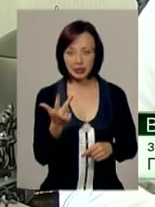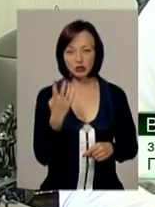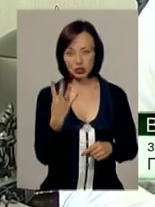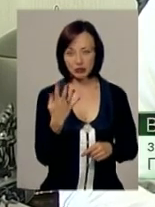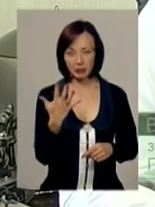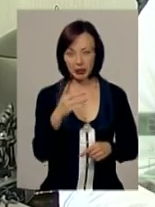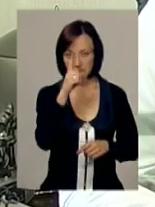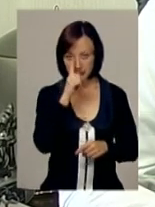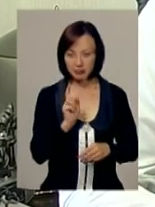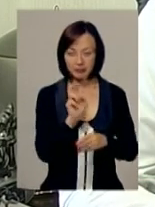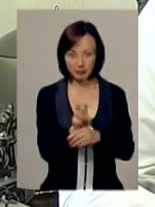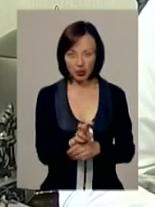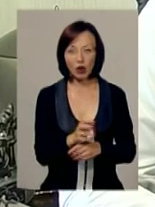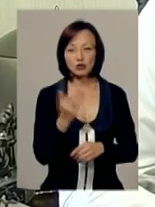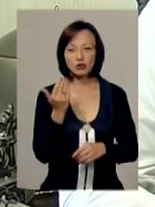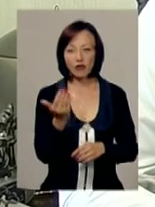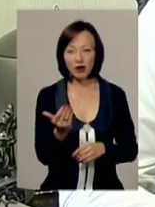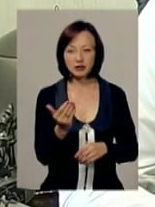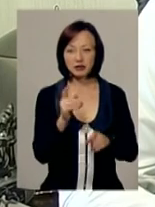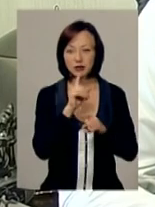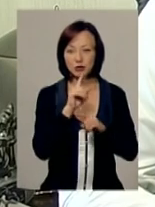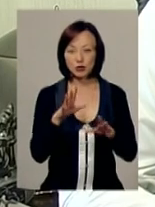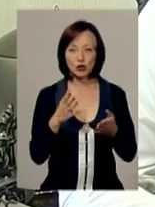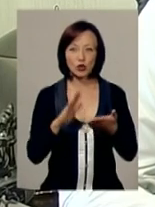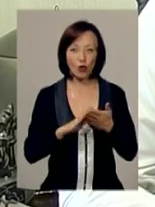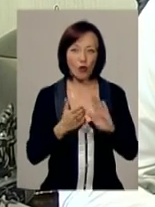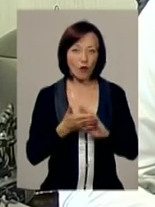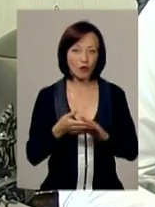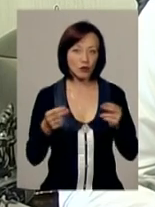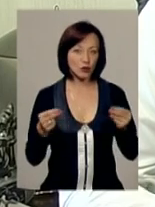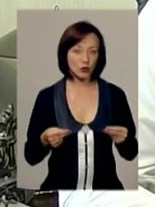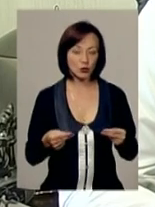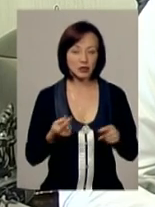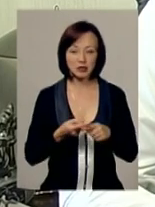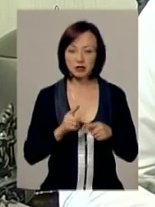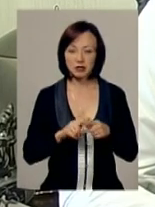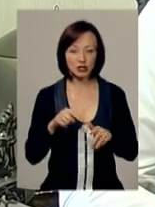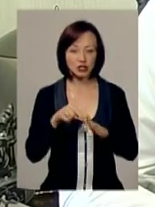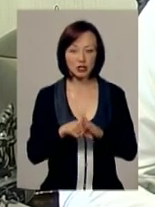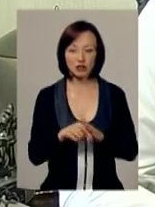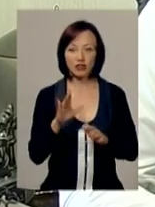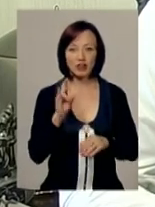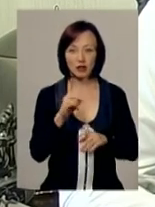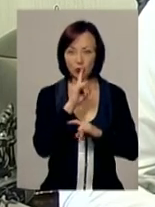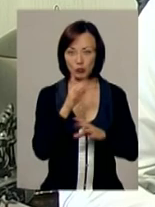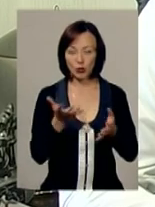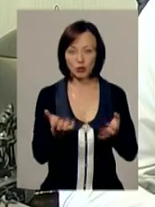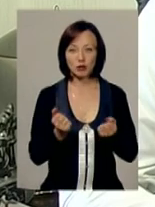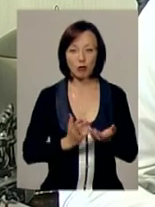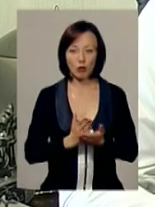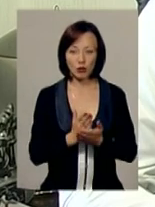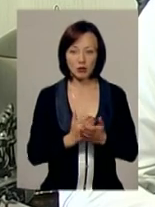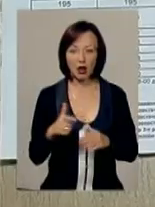місяців дійдемо. То, що в даного споживача не буде договору, це не означає, що він не буде отримувати послуги